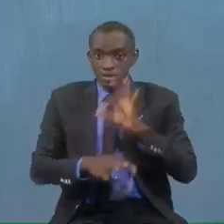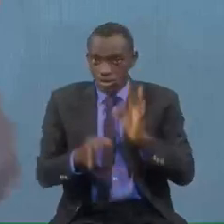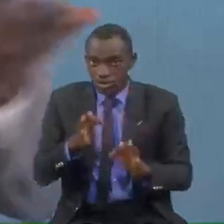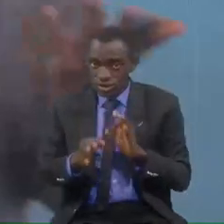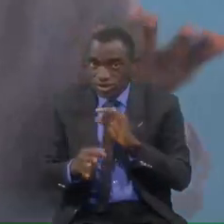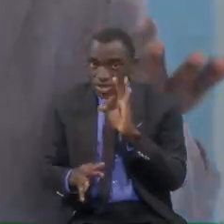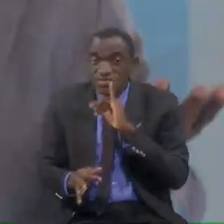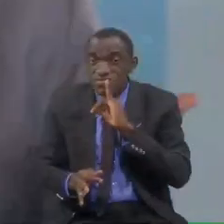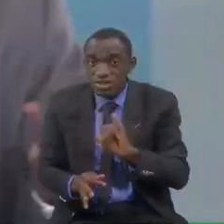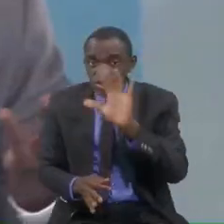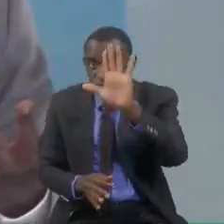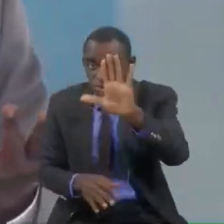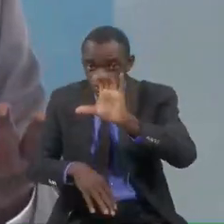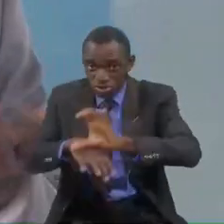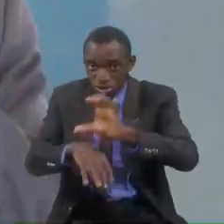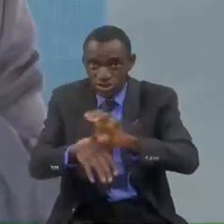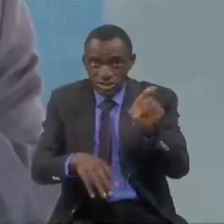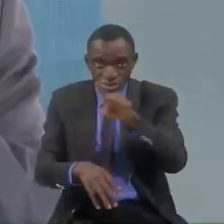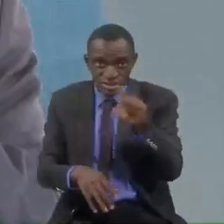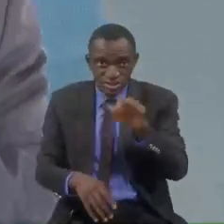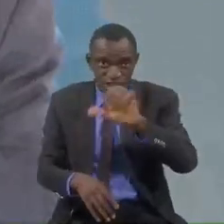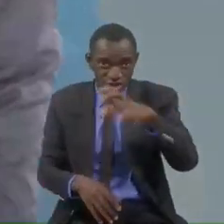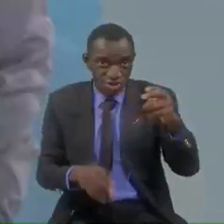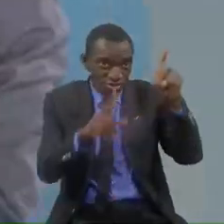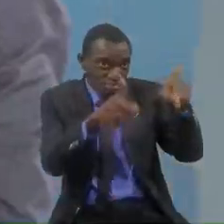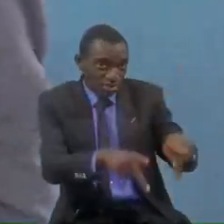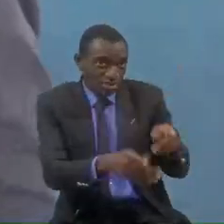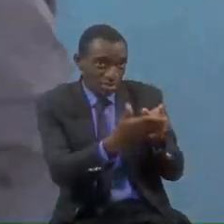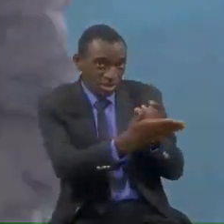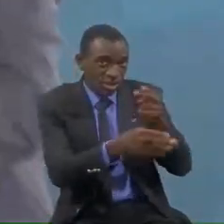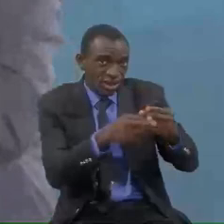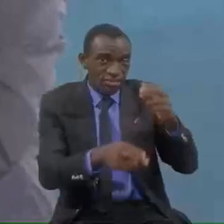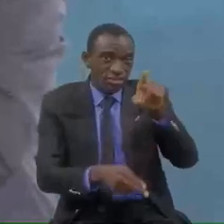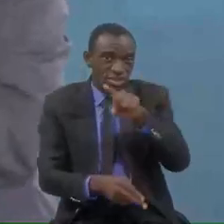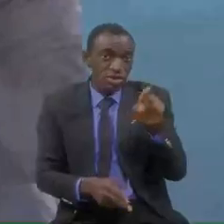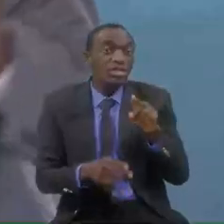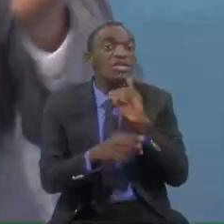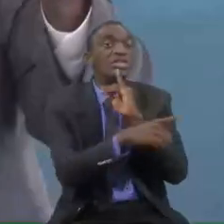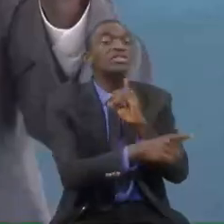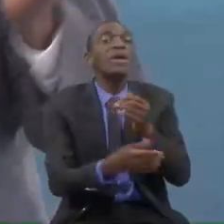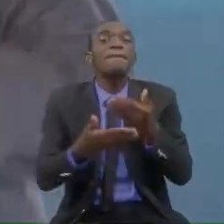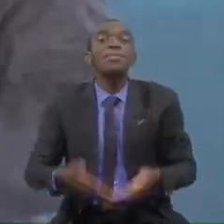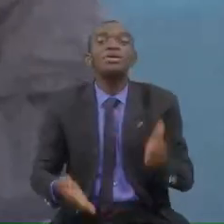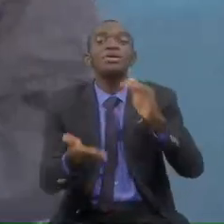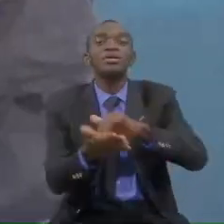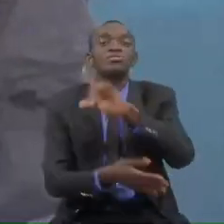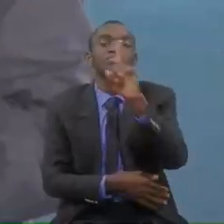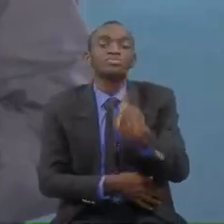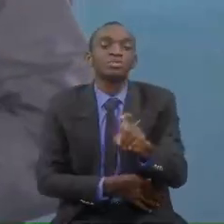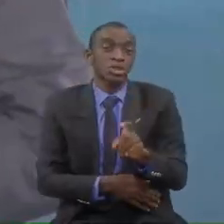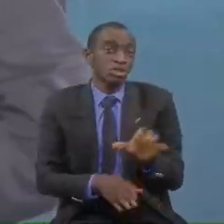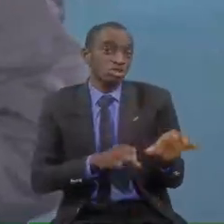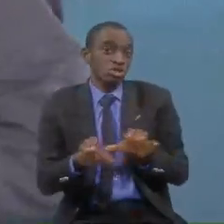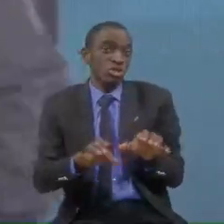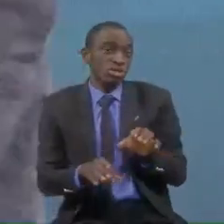Est-ce que les Zachée dans ton église sont nés de nouveau? Est-ce que l'autre là est né de nouveau? Est-ce que l'autre a la force, la grâce